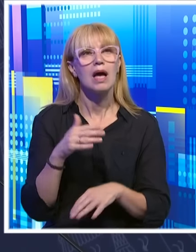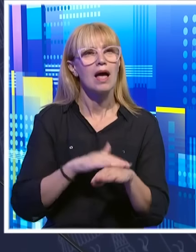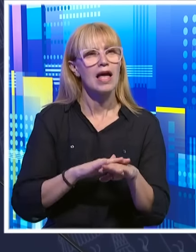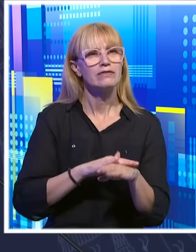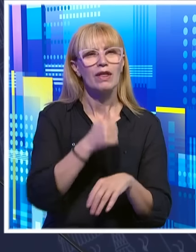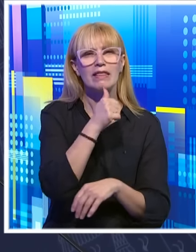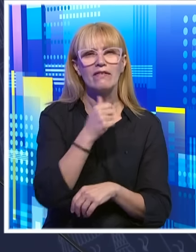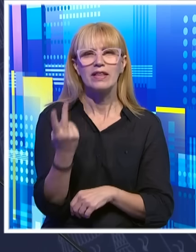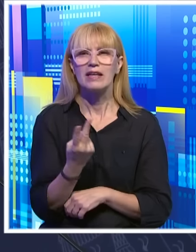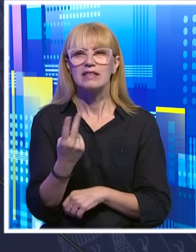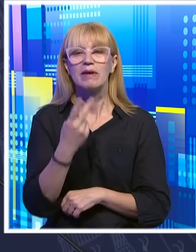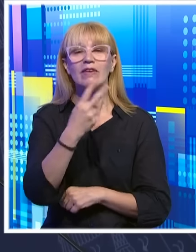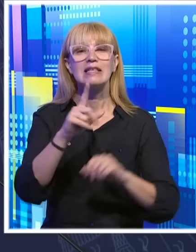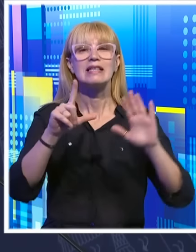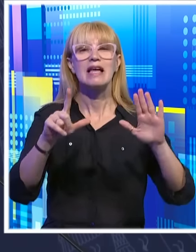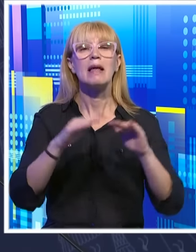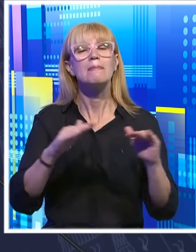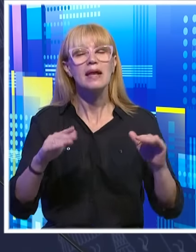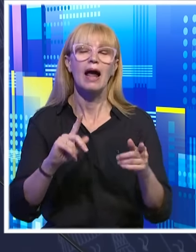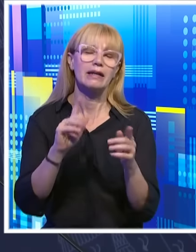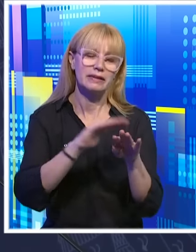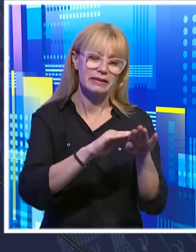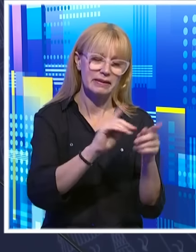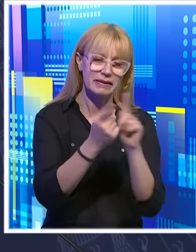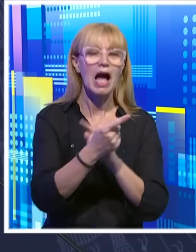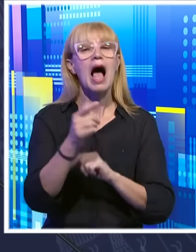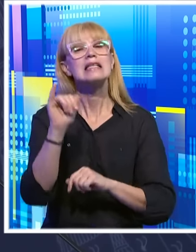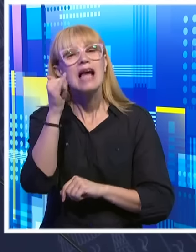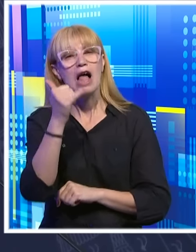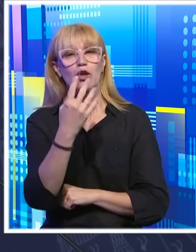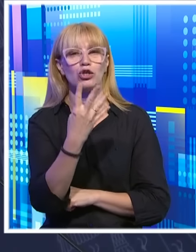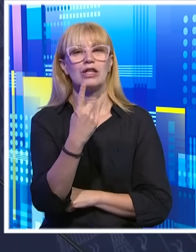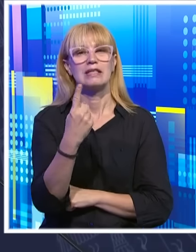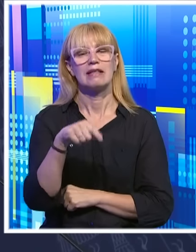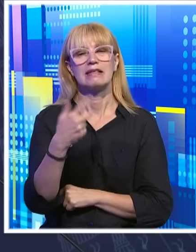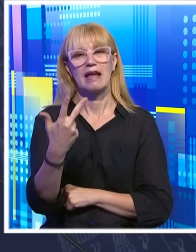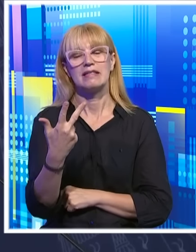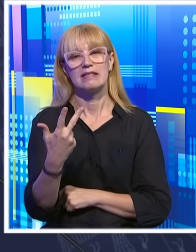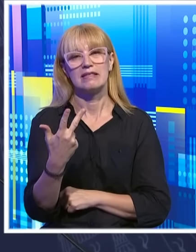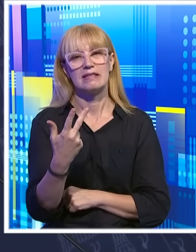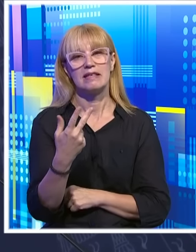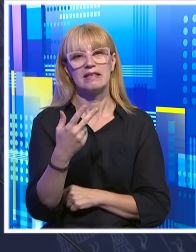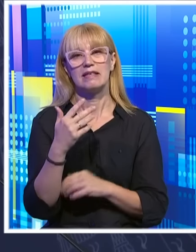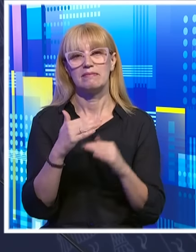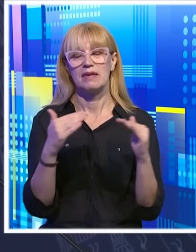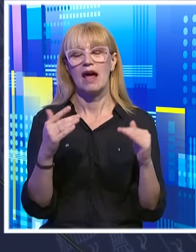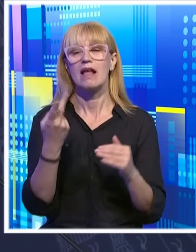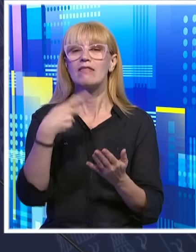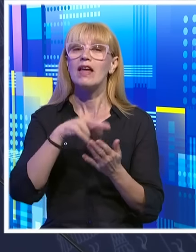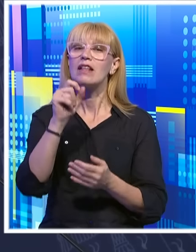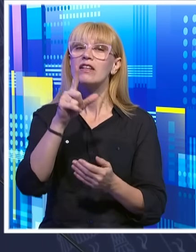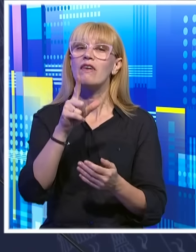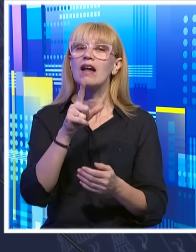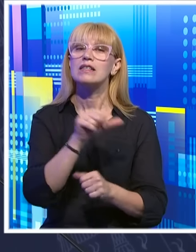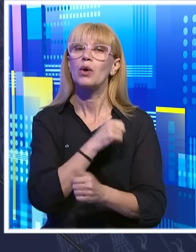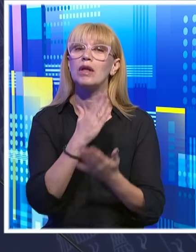devizne rezerve su na 27 milijardi, a zlato nam je na 41,3 tone, a ne zaboravite da smo 2012. imali svega